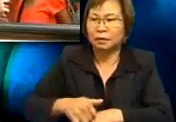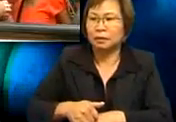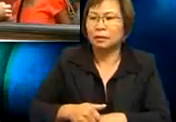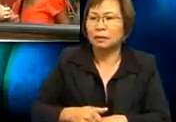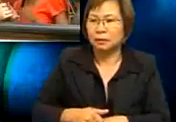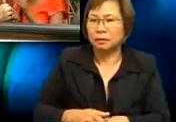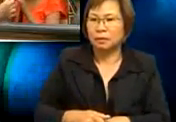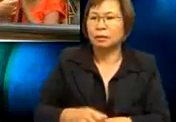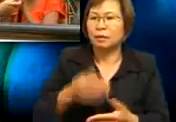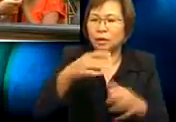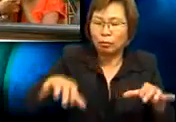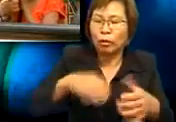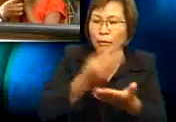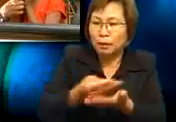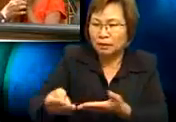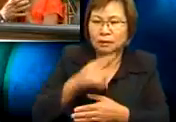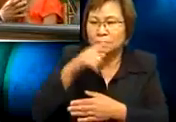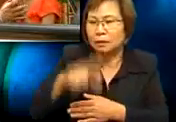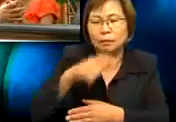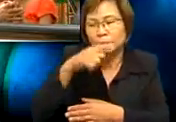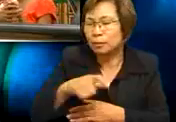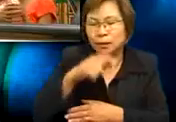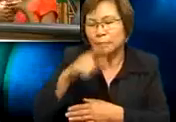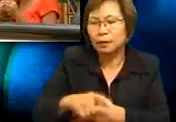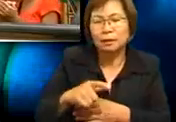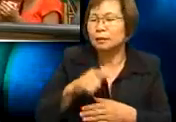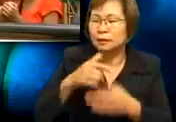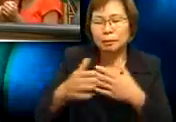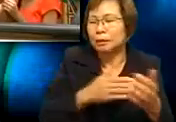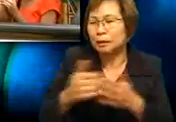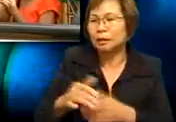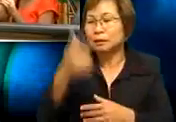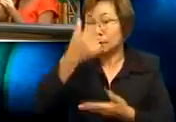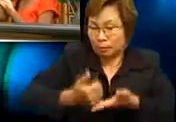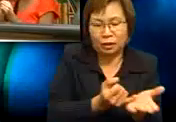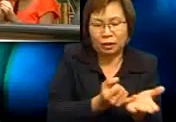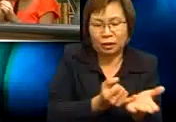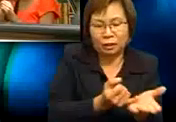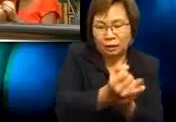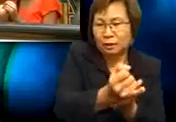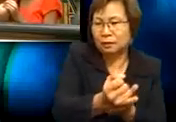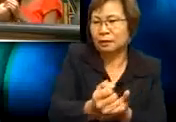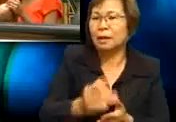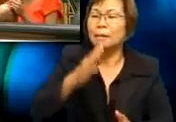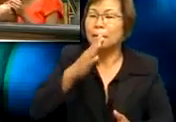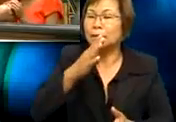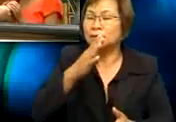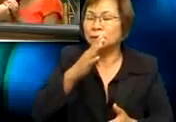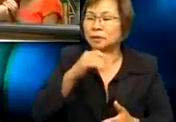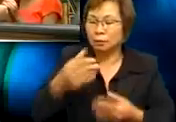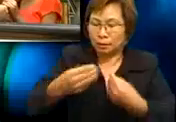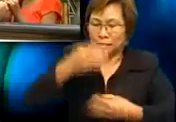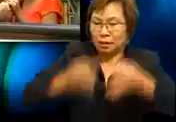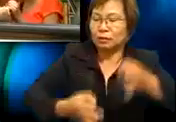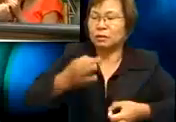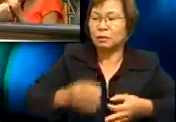Nak, ni buat belanja ya nak. Eh, tak apalah makcik. Lagipun saya nak bantu ikhlas. Mak saya tak